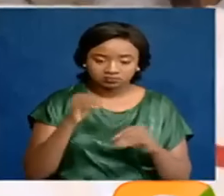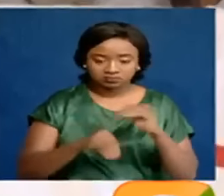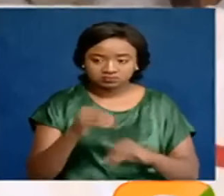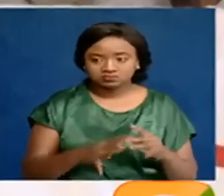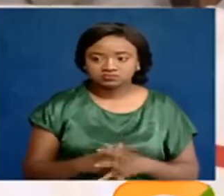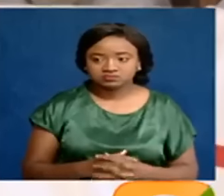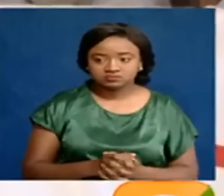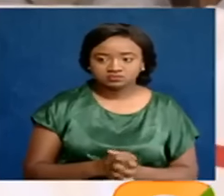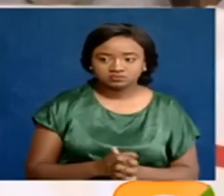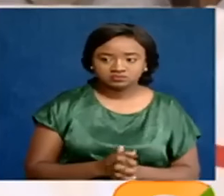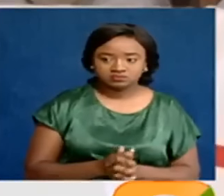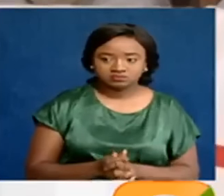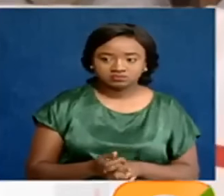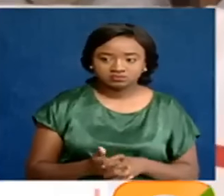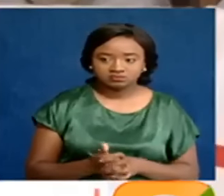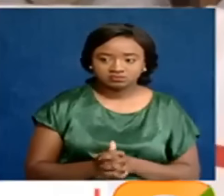This mountain